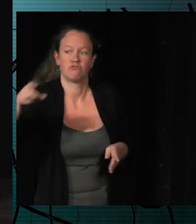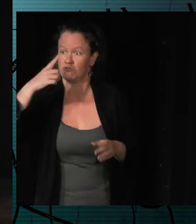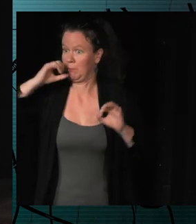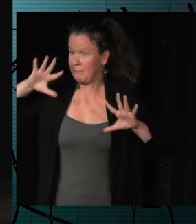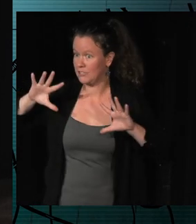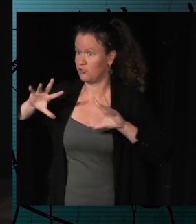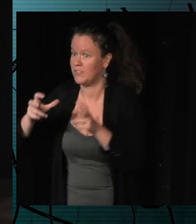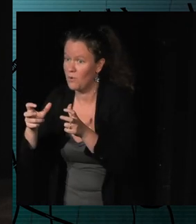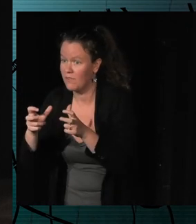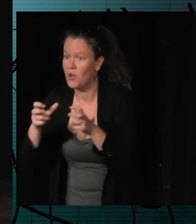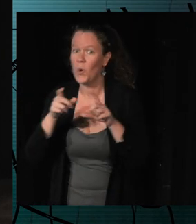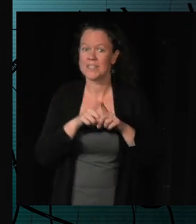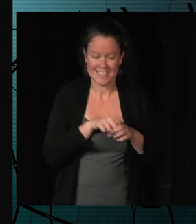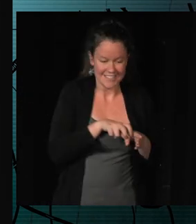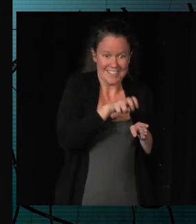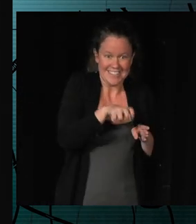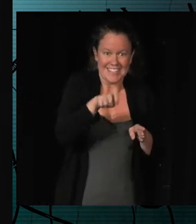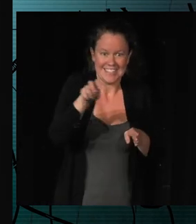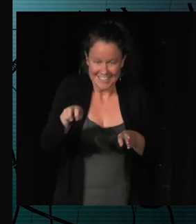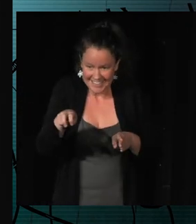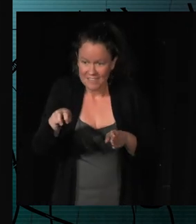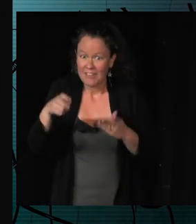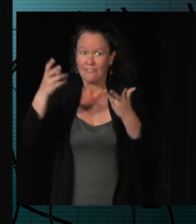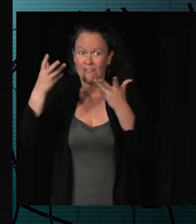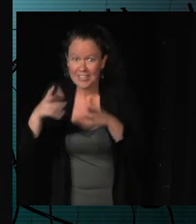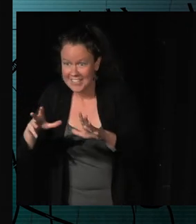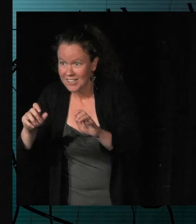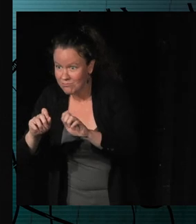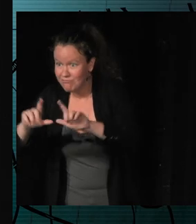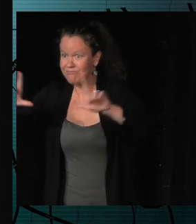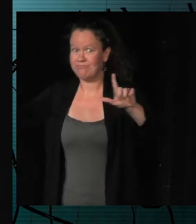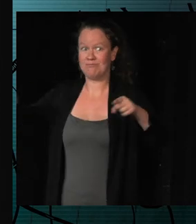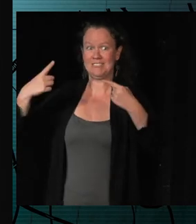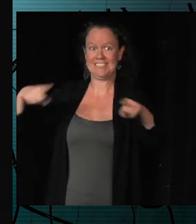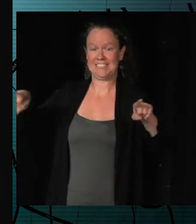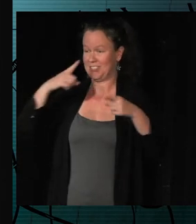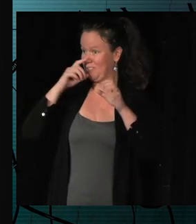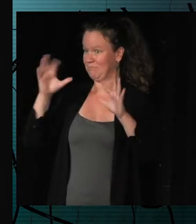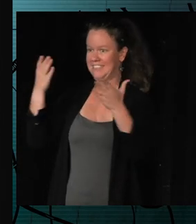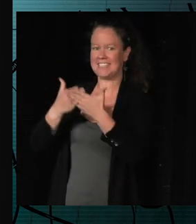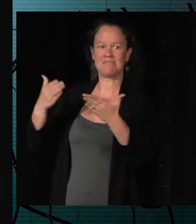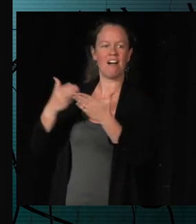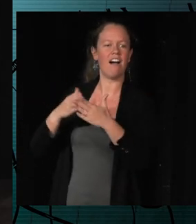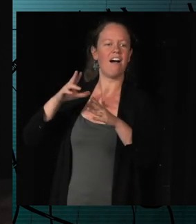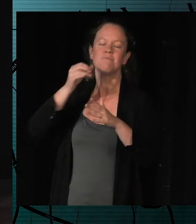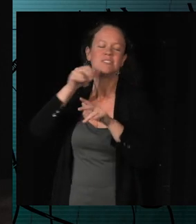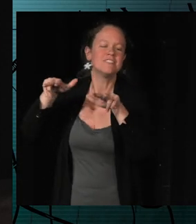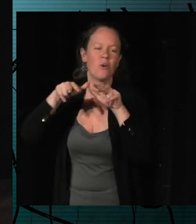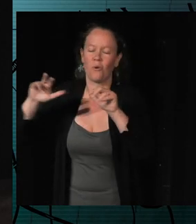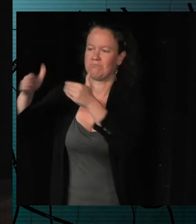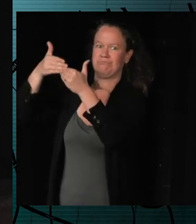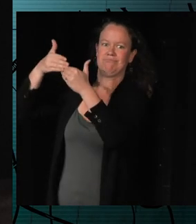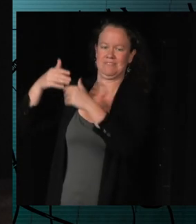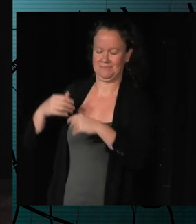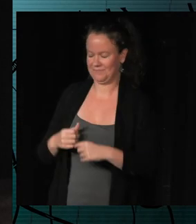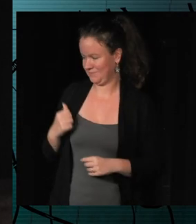qui se déclenche quand on a vraiment l'impression de voir la cinématique commencer avec la musique ce qui est marrant c'est qu'il y a pas du tout ça dans les jeux c'est gentil et c'est même un passage que j'aime pas dans le film